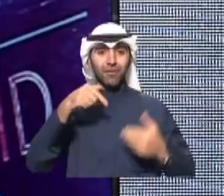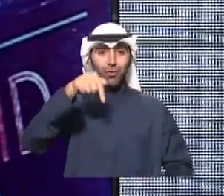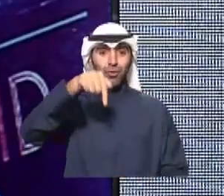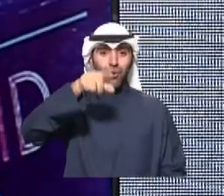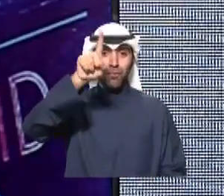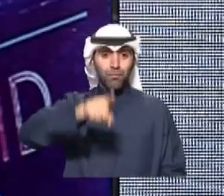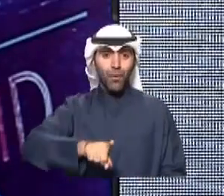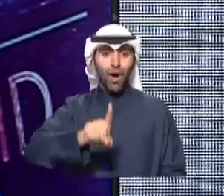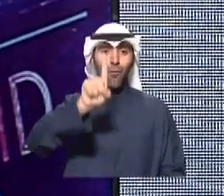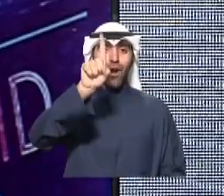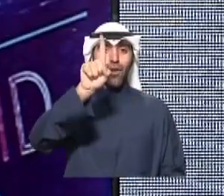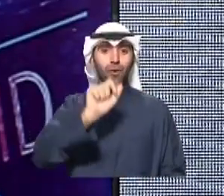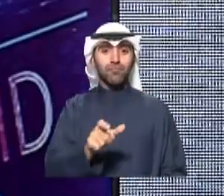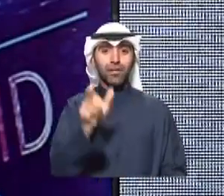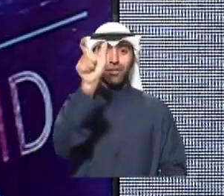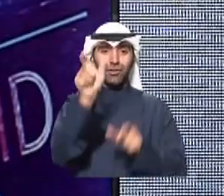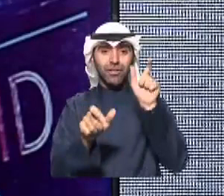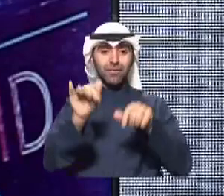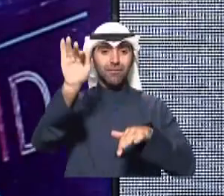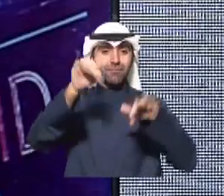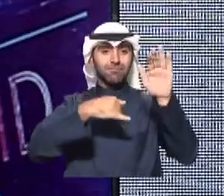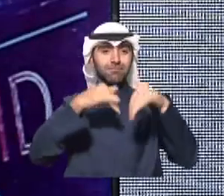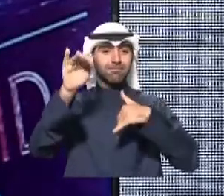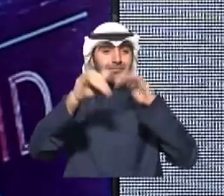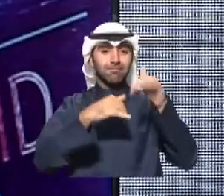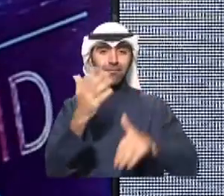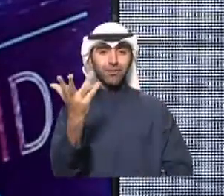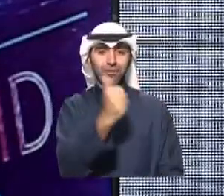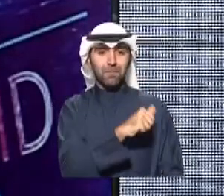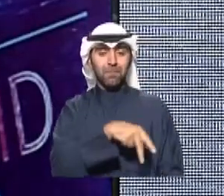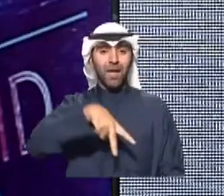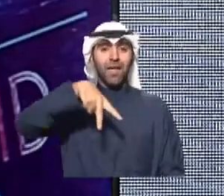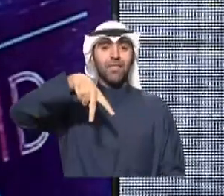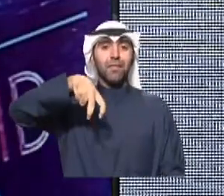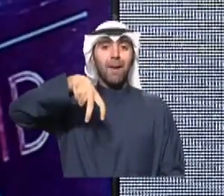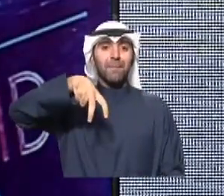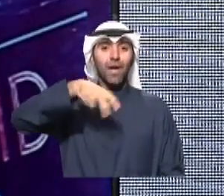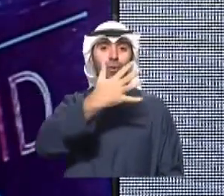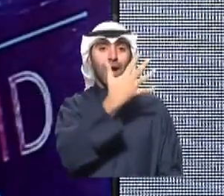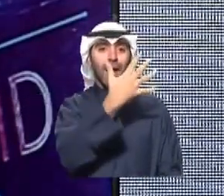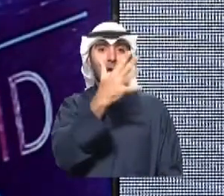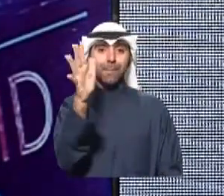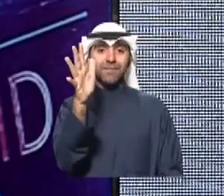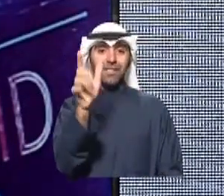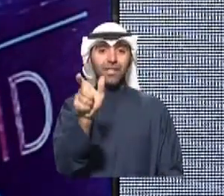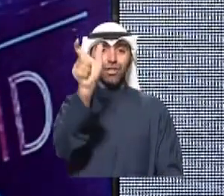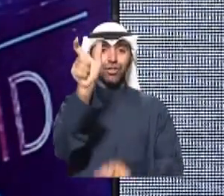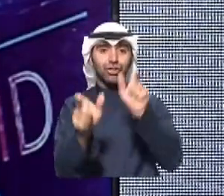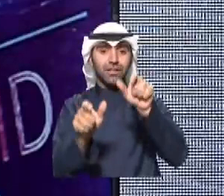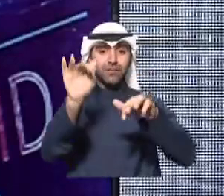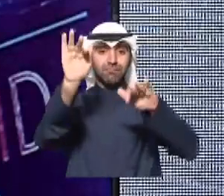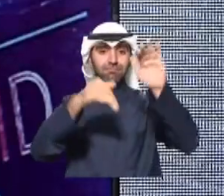شاء الله وصلنا إلى 850 شخص تطعموا ولازلنا مستمرين طبعا. فنتمنى أن يعني